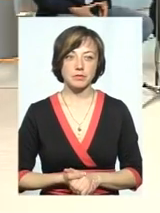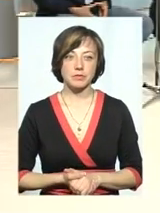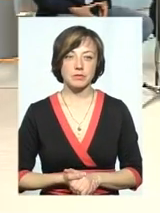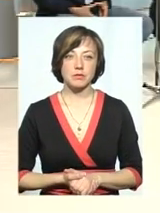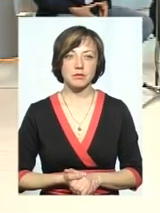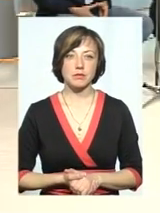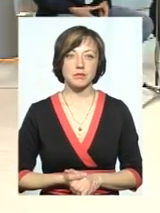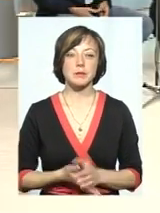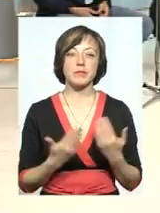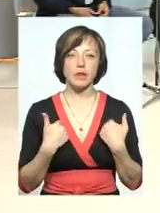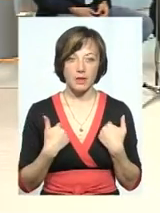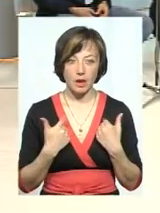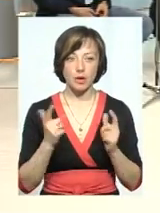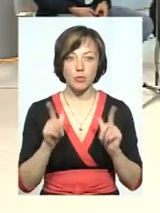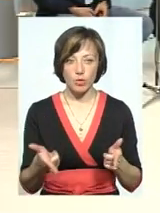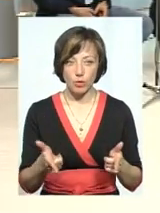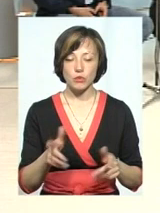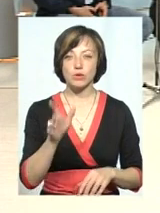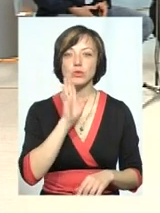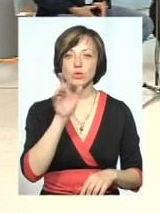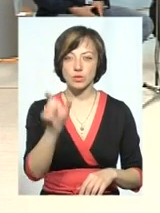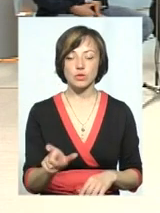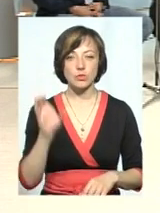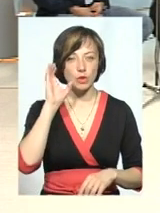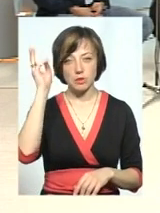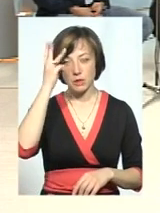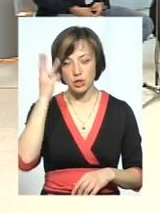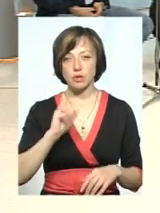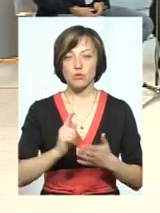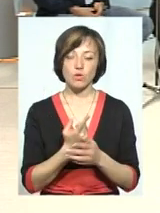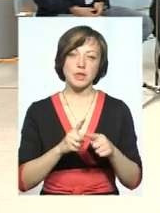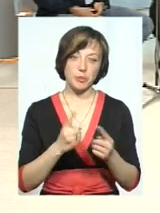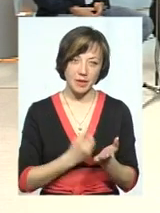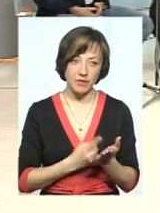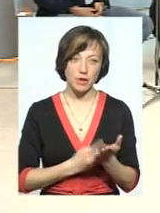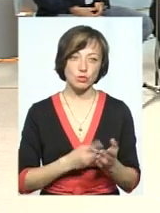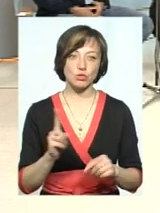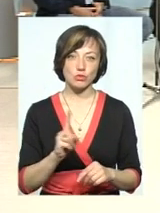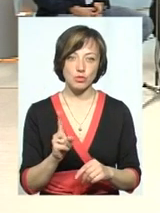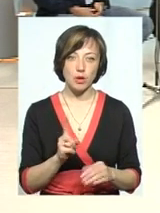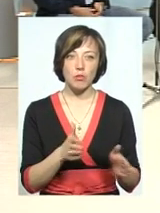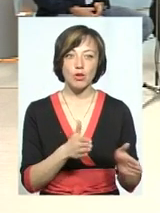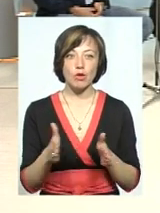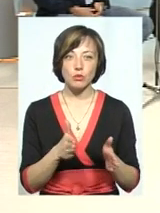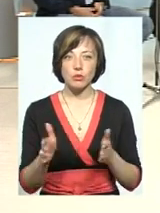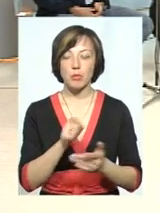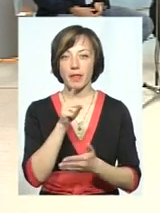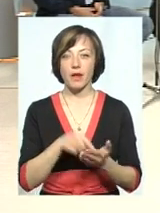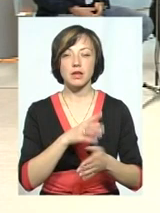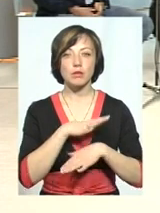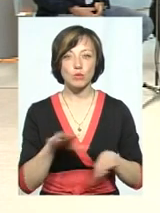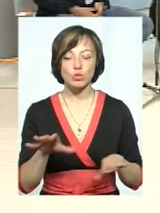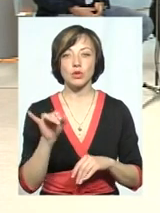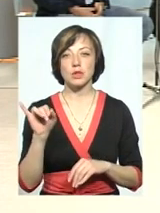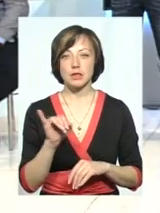Я теж погоджуюся з нашою слухачкою, хмельничанкою, що, знову ж, і це підтверджує те, що навіть підготовчої питання не було. Да? І